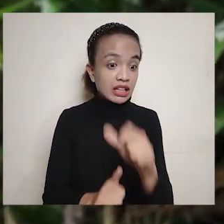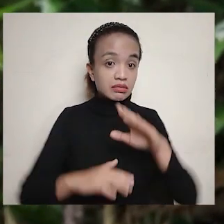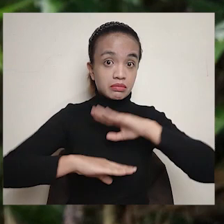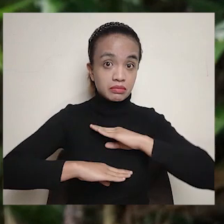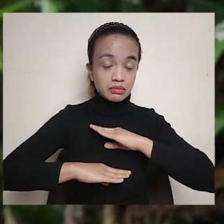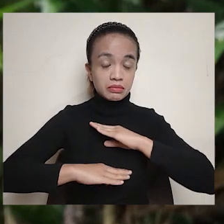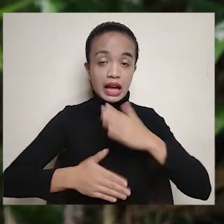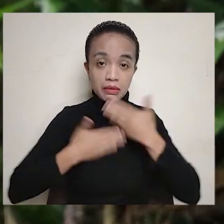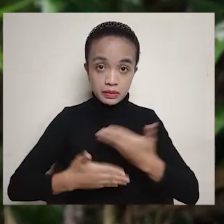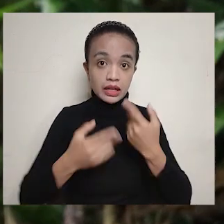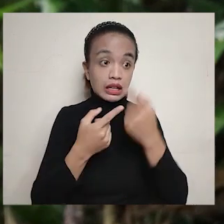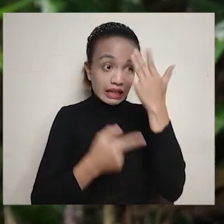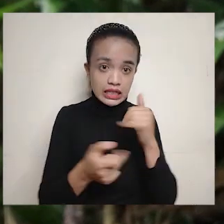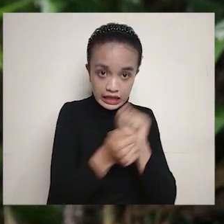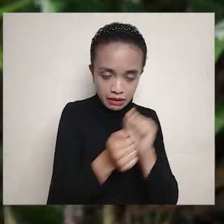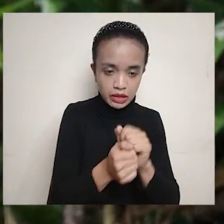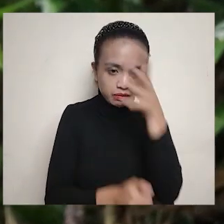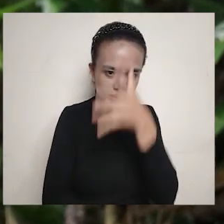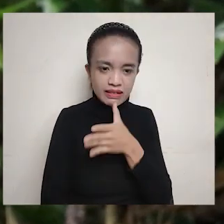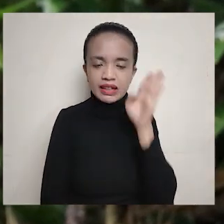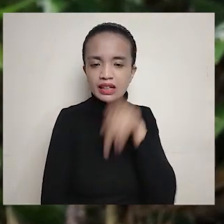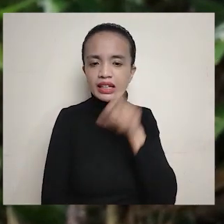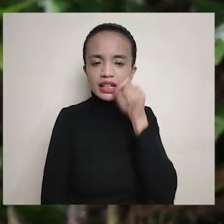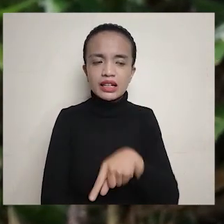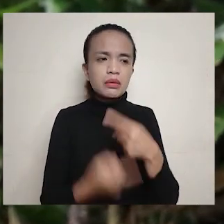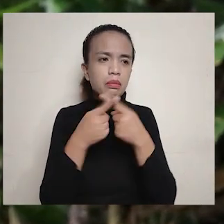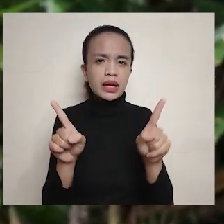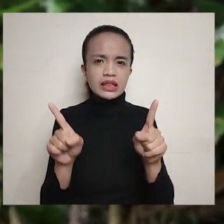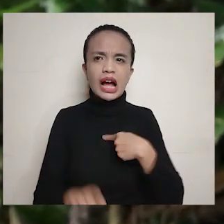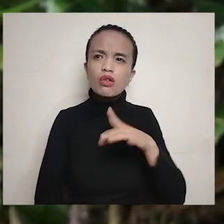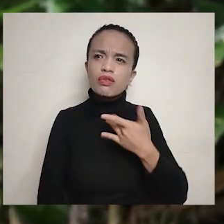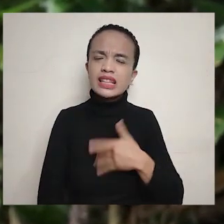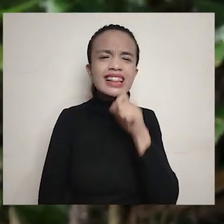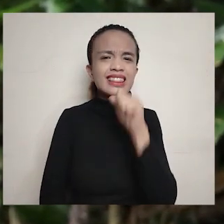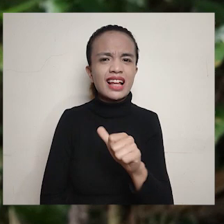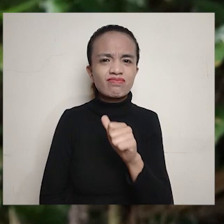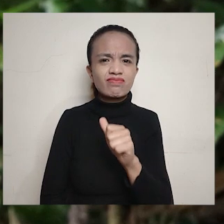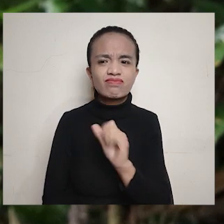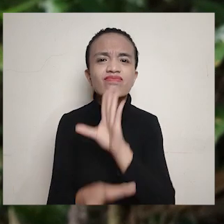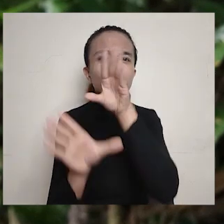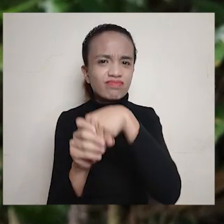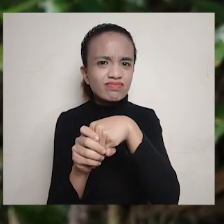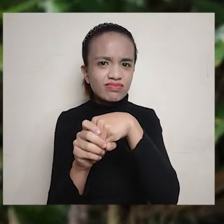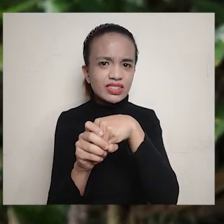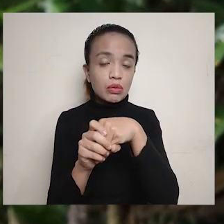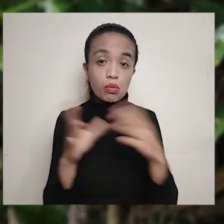mga magulang ko, yung mga kapatid ko. Pero parang I felt that I didn't belong. No?